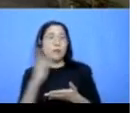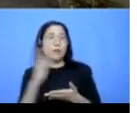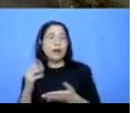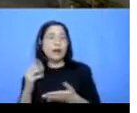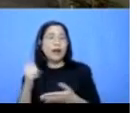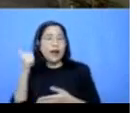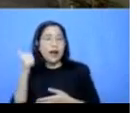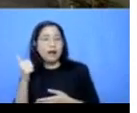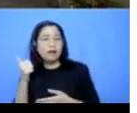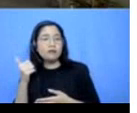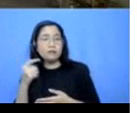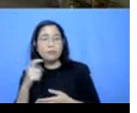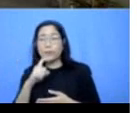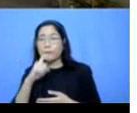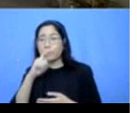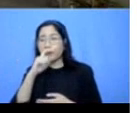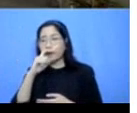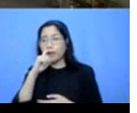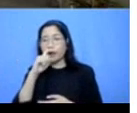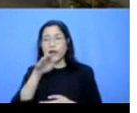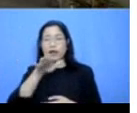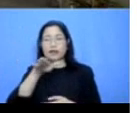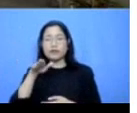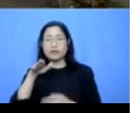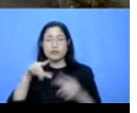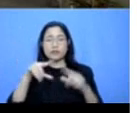Bapak Zamroni Yahya,